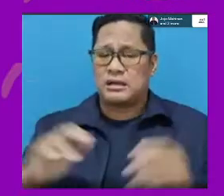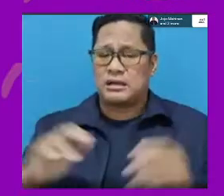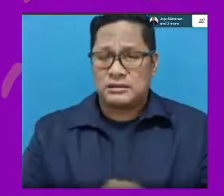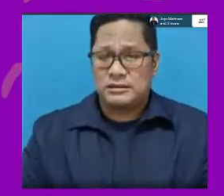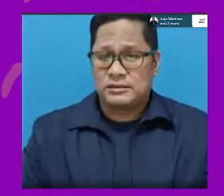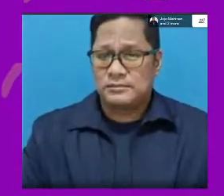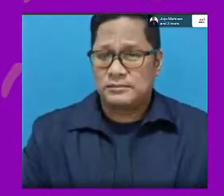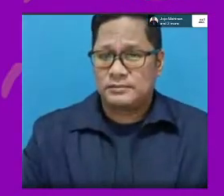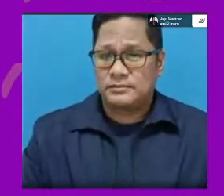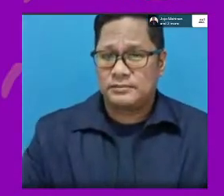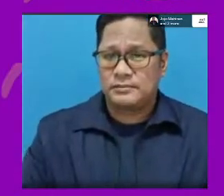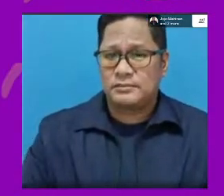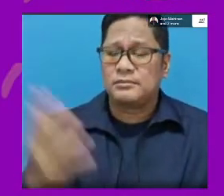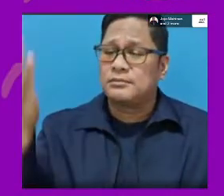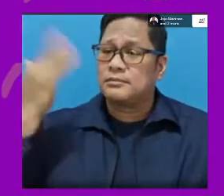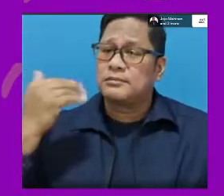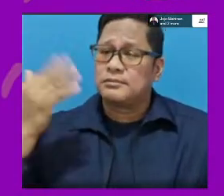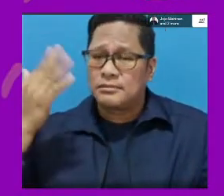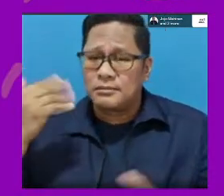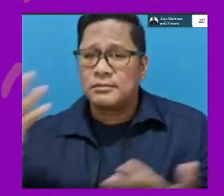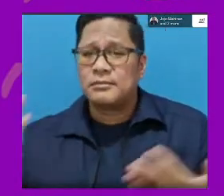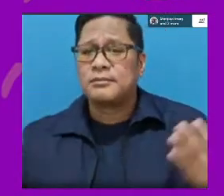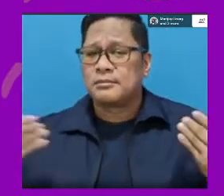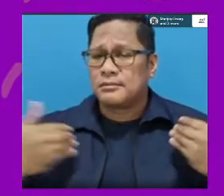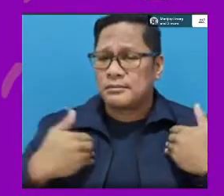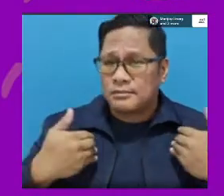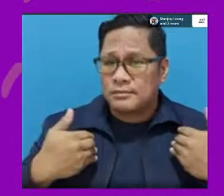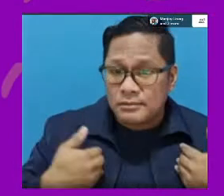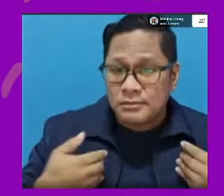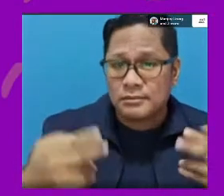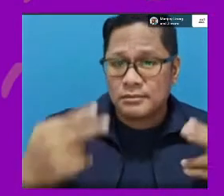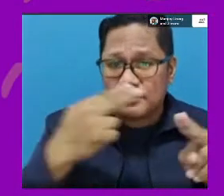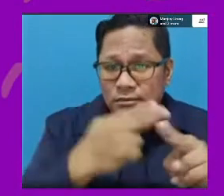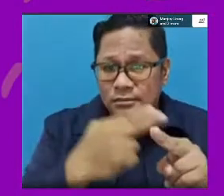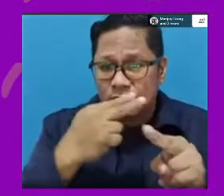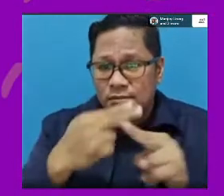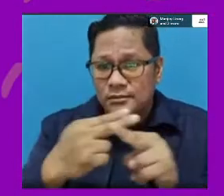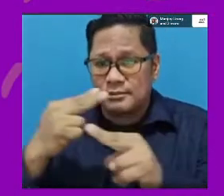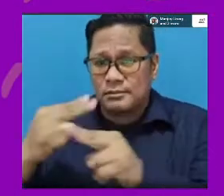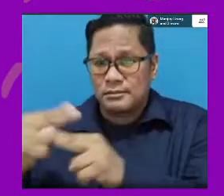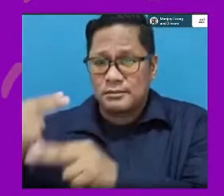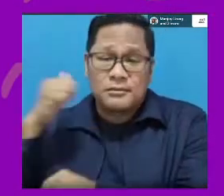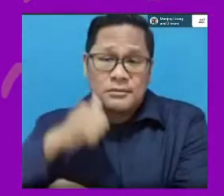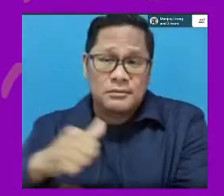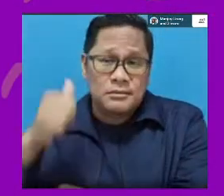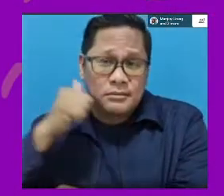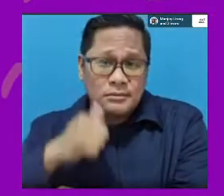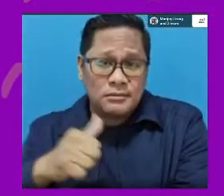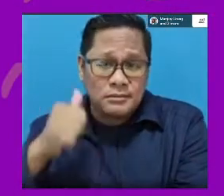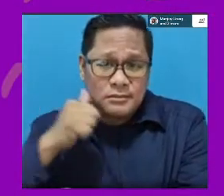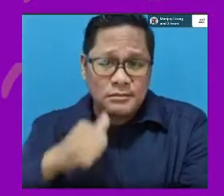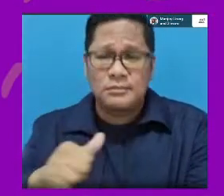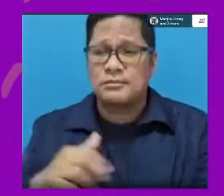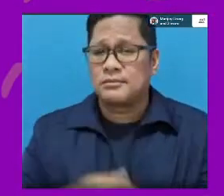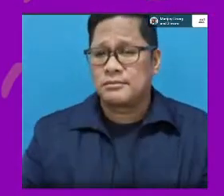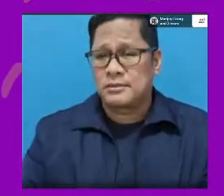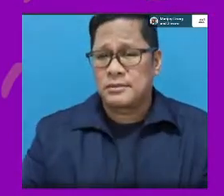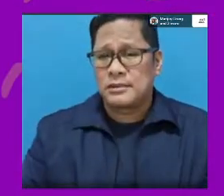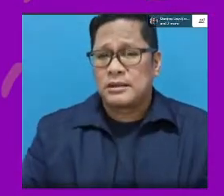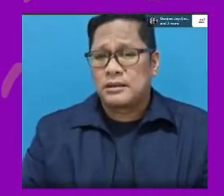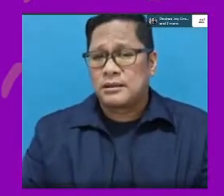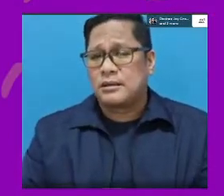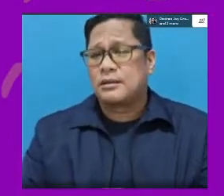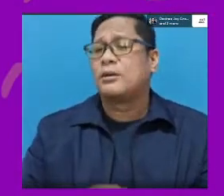Bakit ba mayroong mga Lisa, mga Liliosa at mga Lorena na di